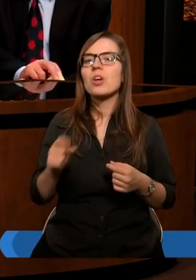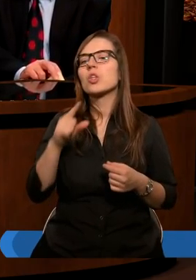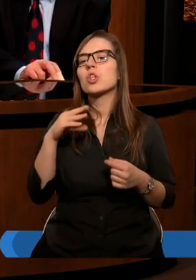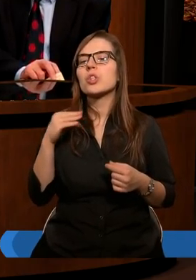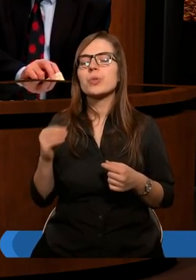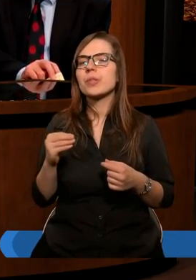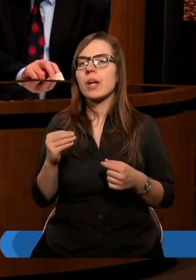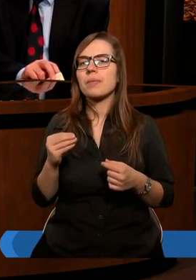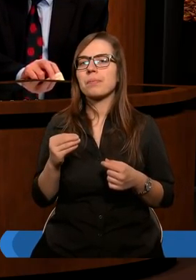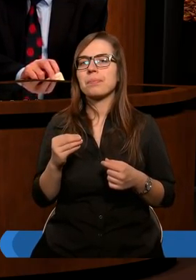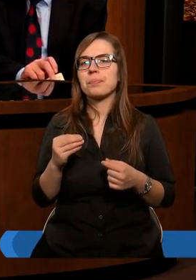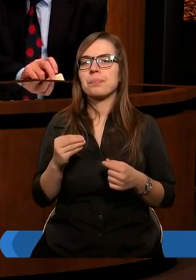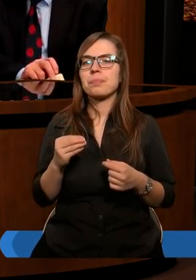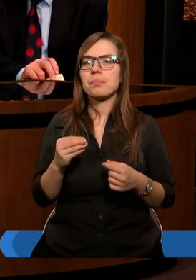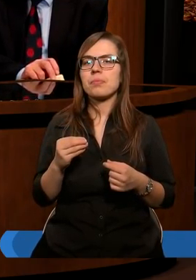że